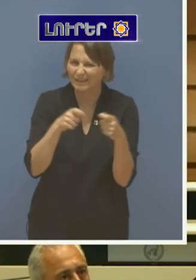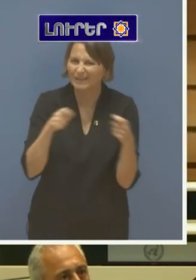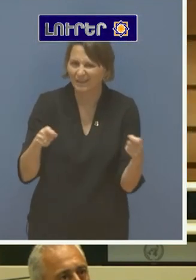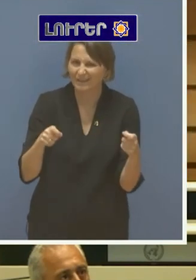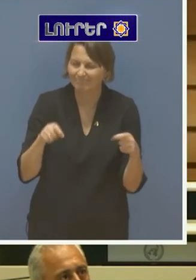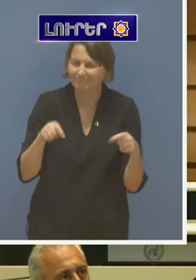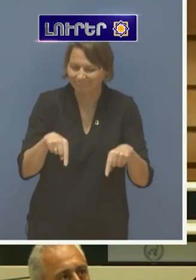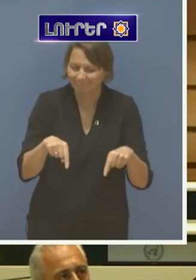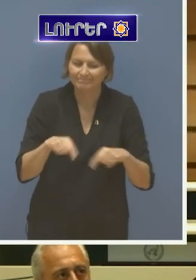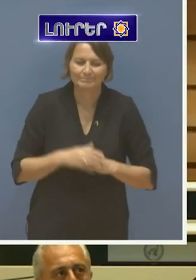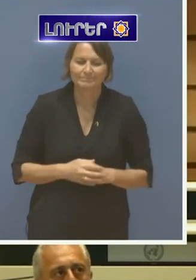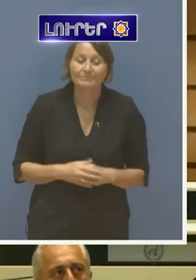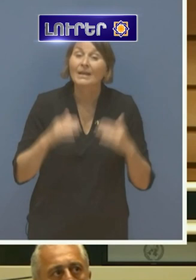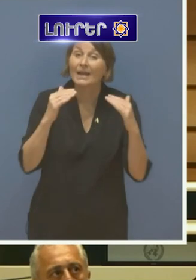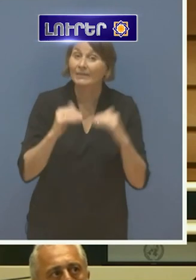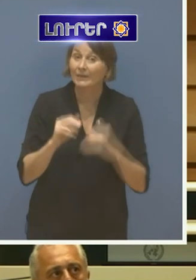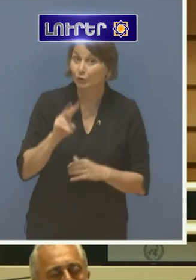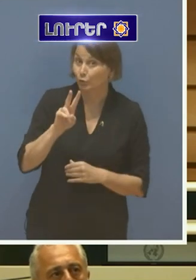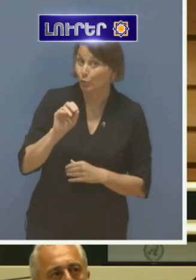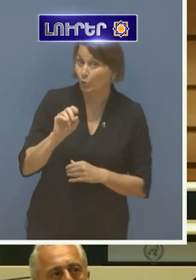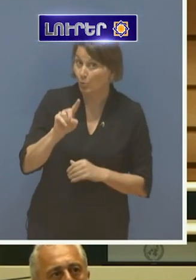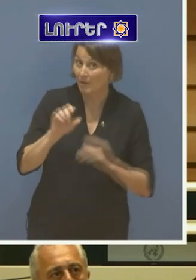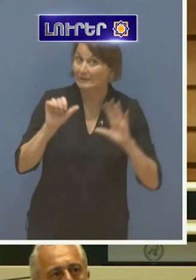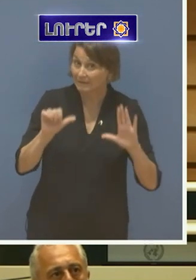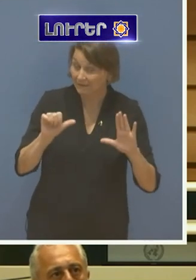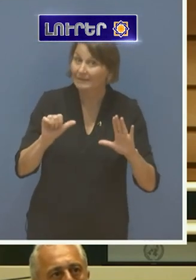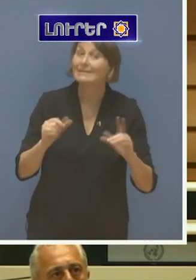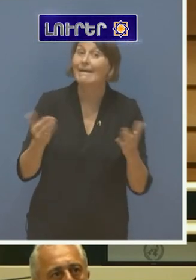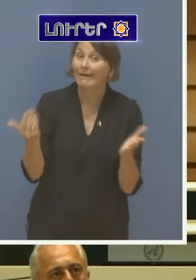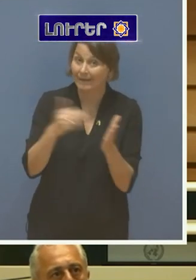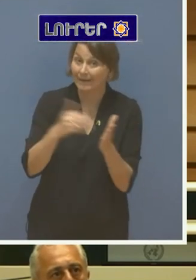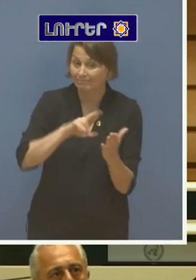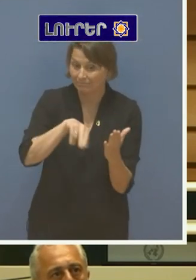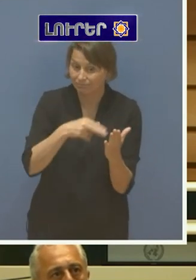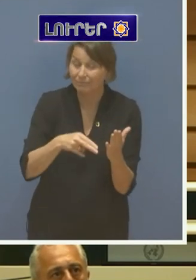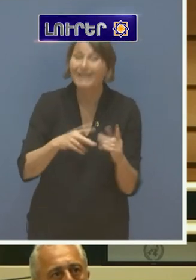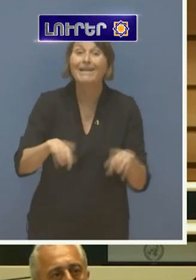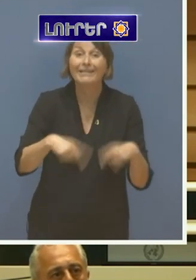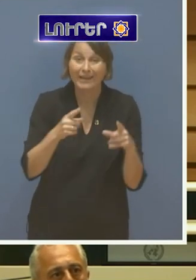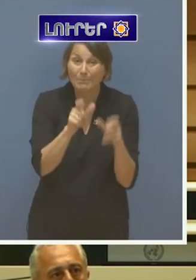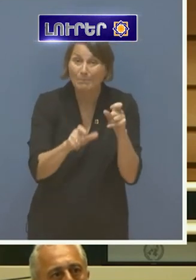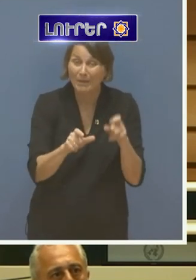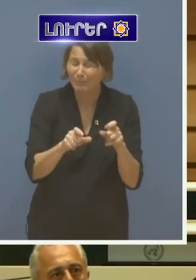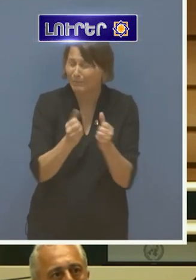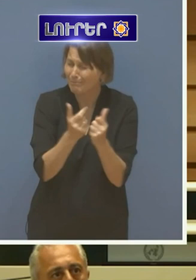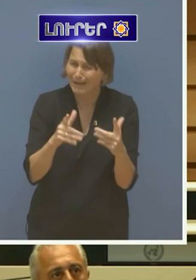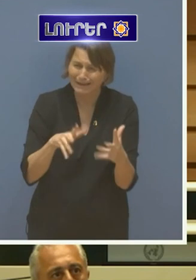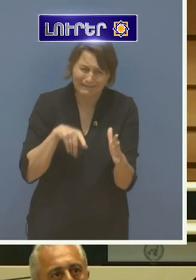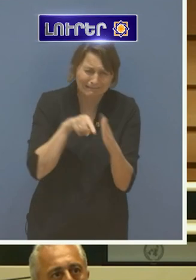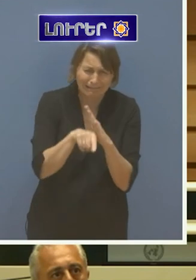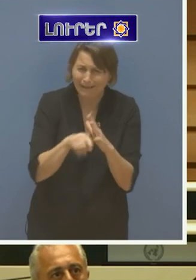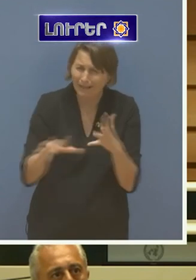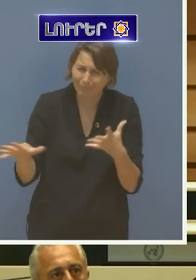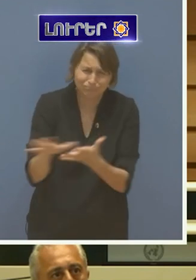Մեր ինքնակառավարումը հանգեցուցել է մասնավորապես մեր կառավարության ձևավորումին, որտեղ ևս պատիվ ունի զբաղեցնել բնիկ ժողովուրդներու արտաքին